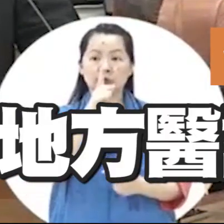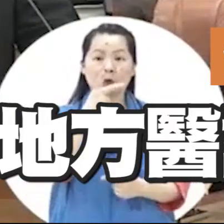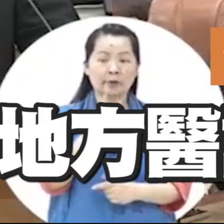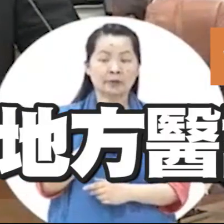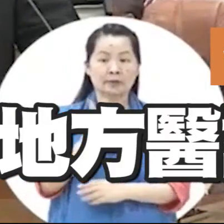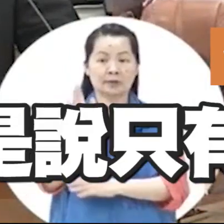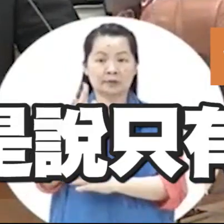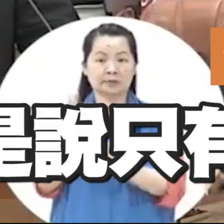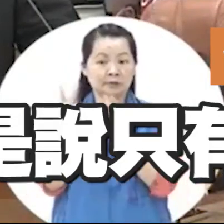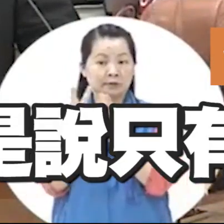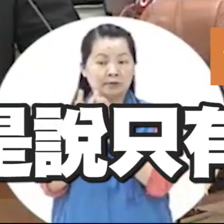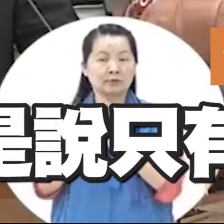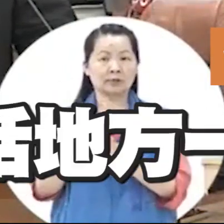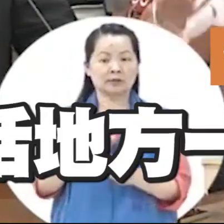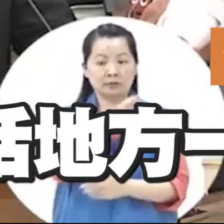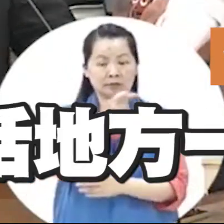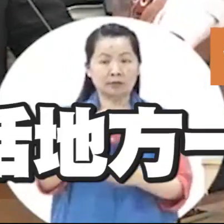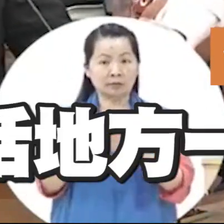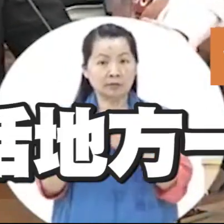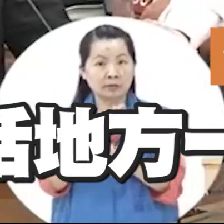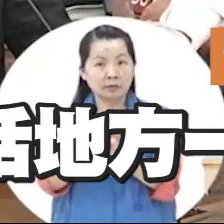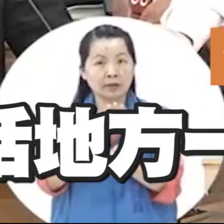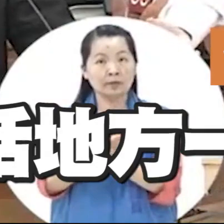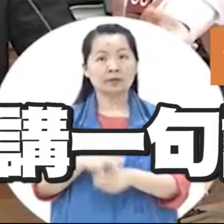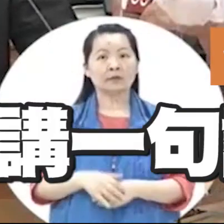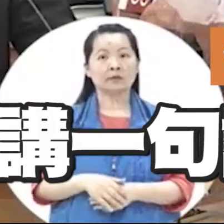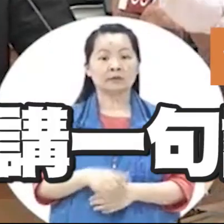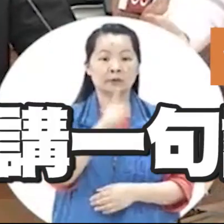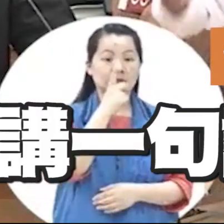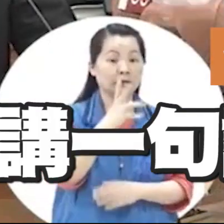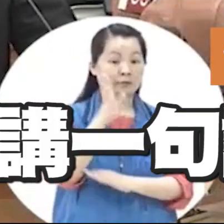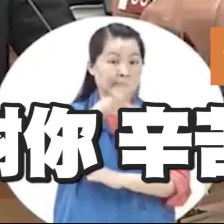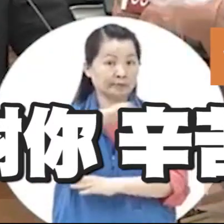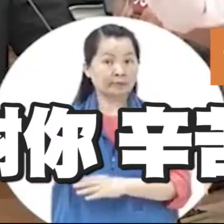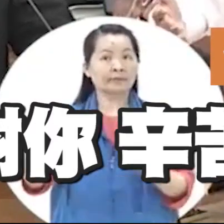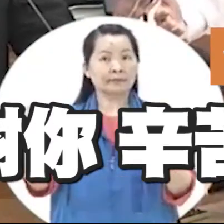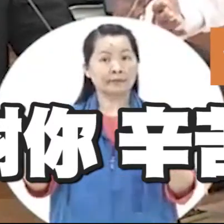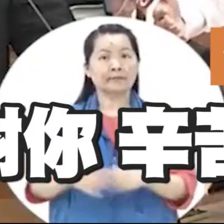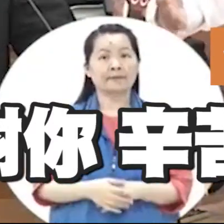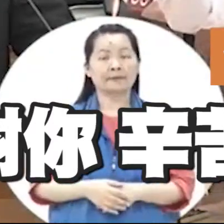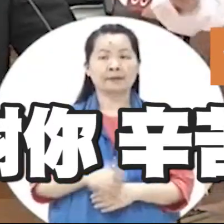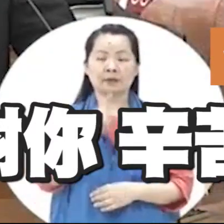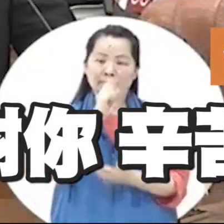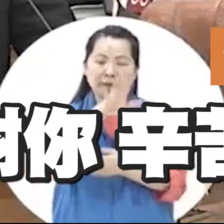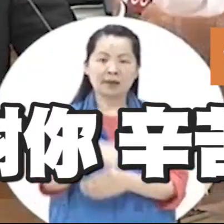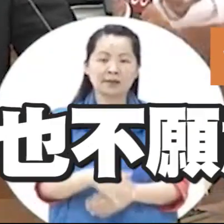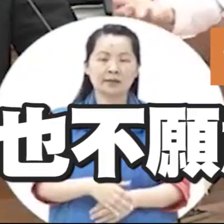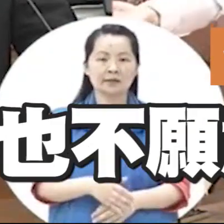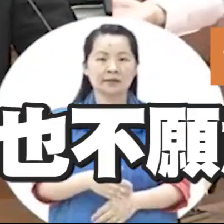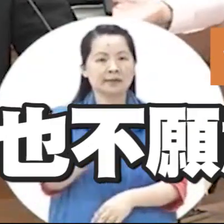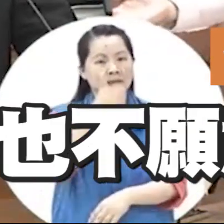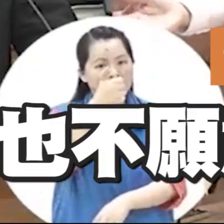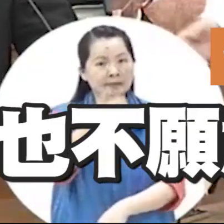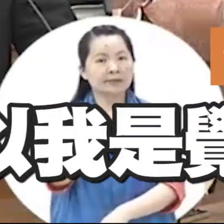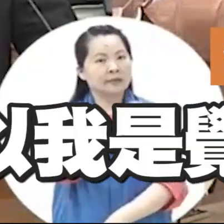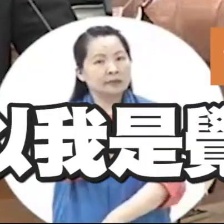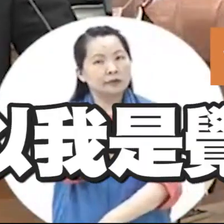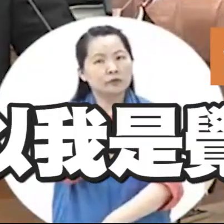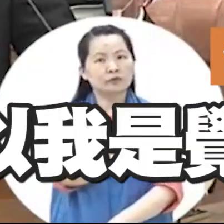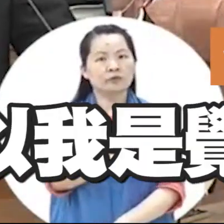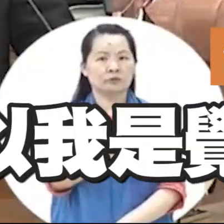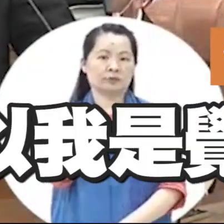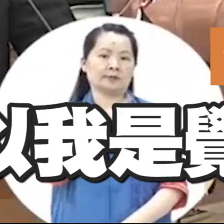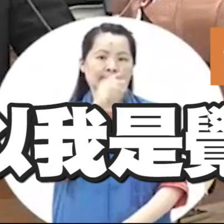医护防疫，我不是说只有中央，包括地方一样。你讲一句说谢谢你辛苦了，你也不愿意。所